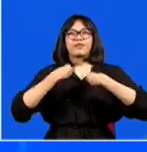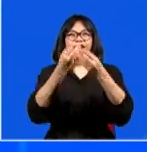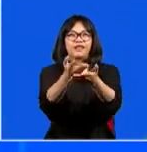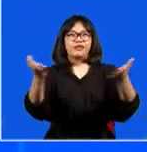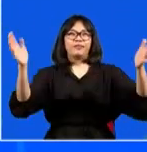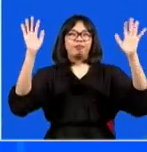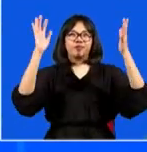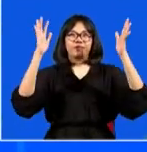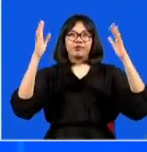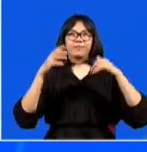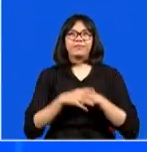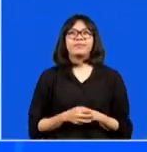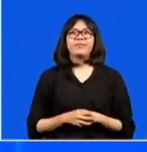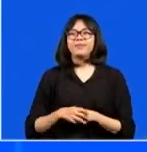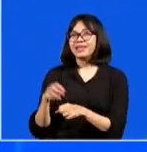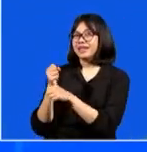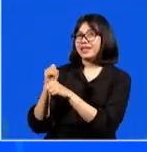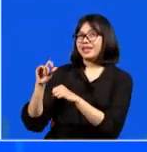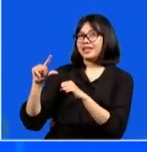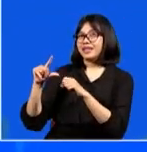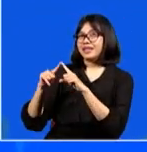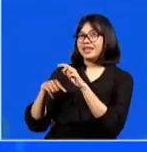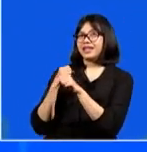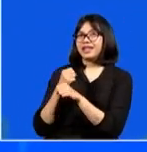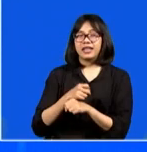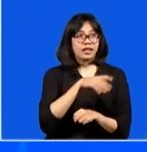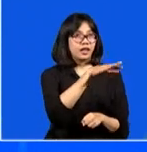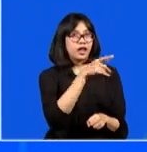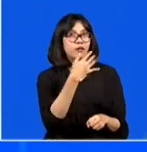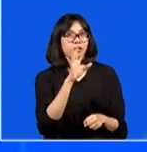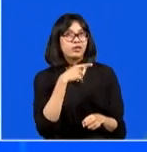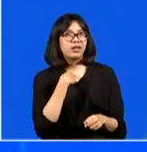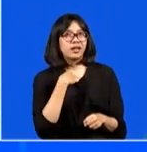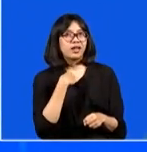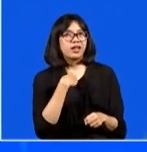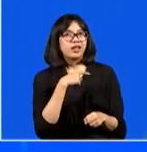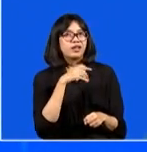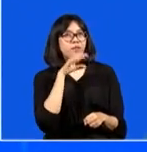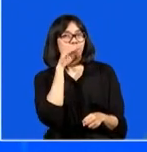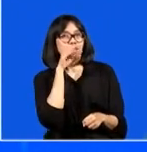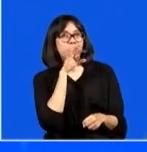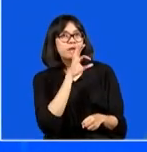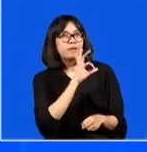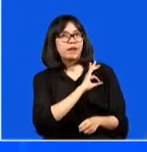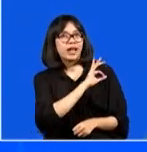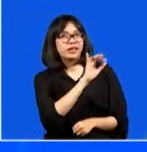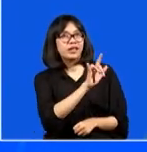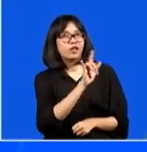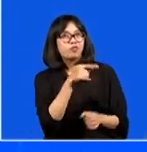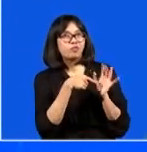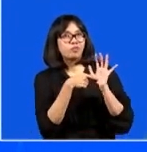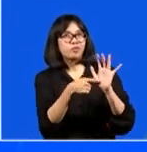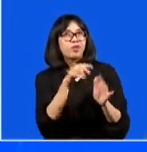ini Gilang ya Kamu sudah pernah impersonate bapak Presiden Republik Indonesia Pak Jokowi pernah